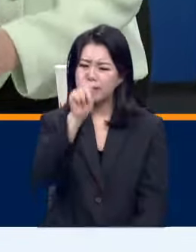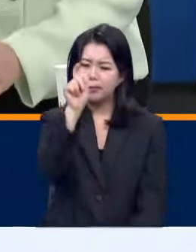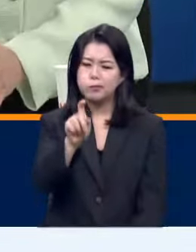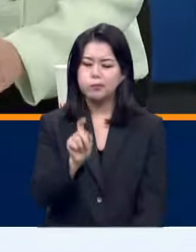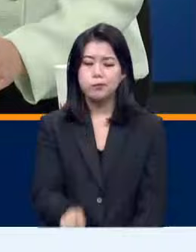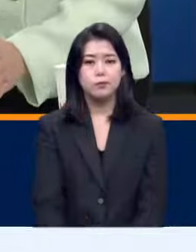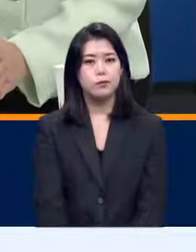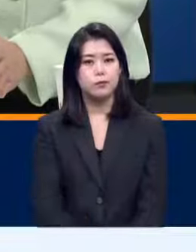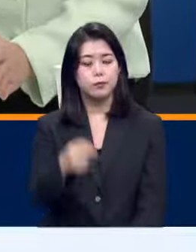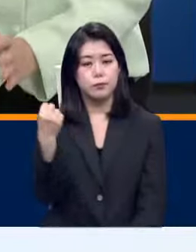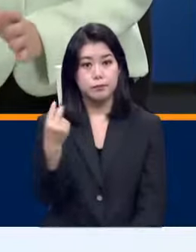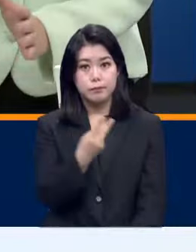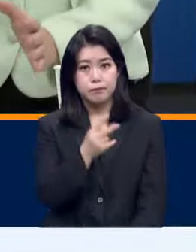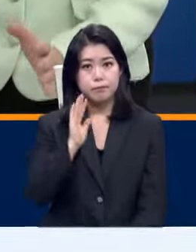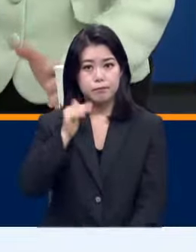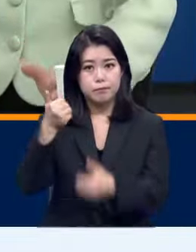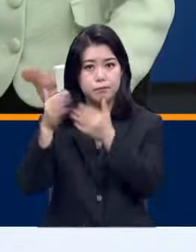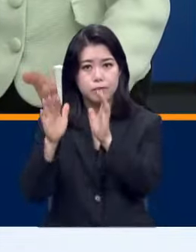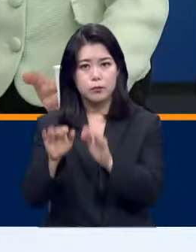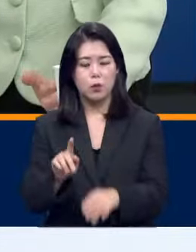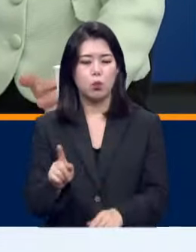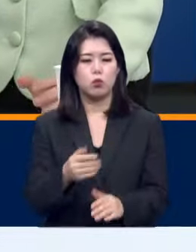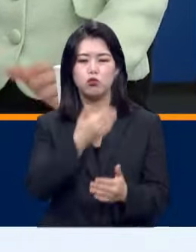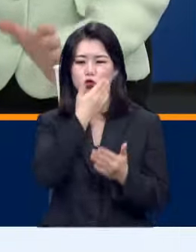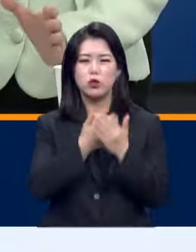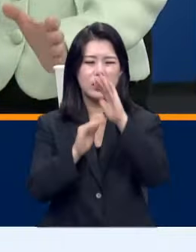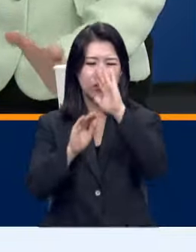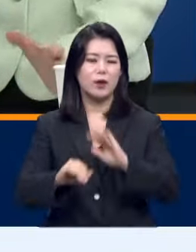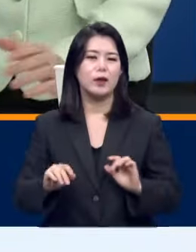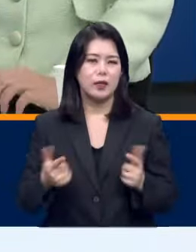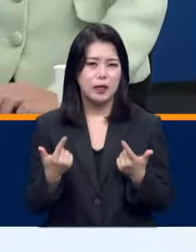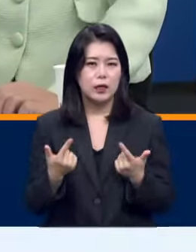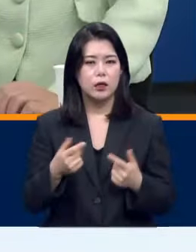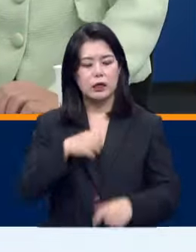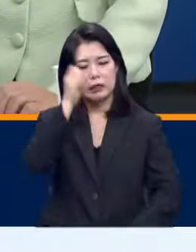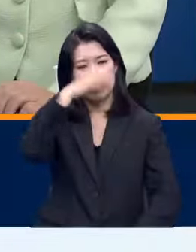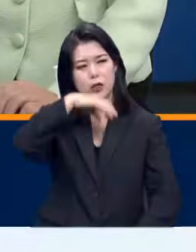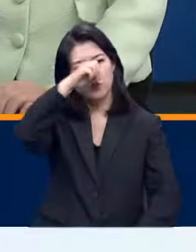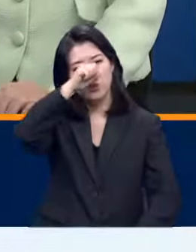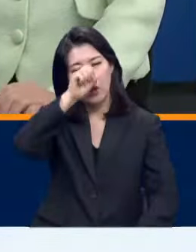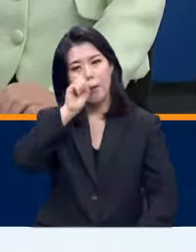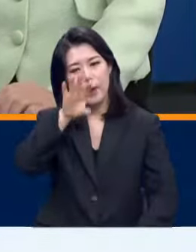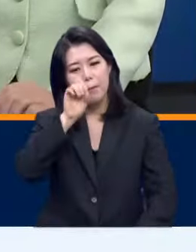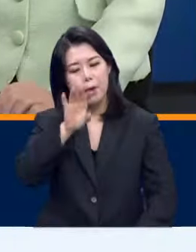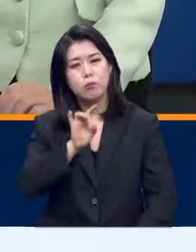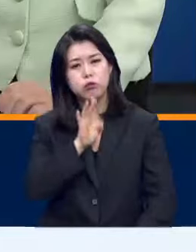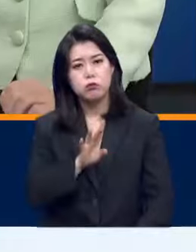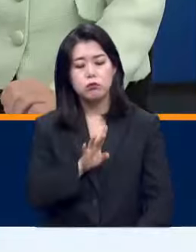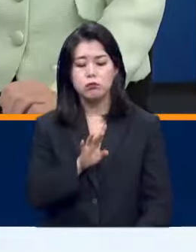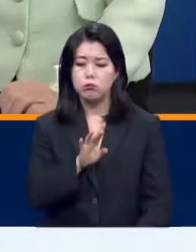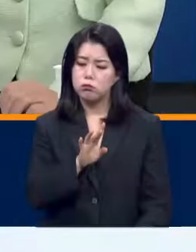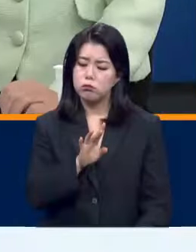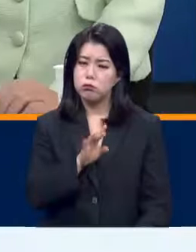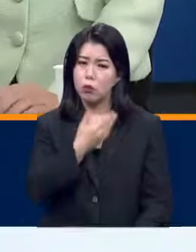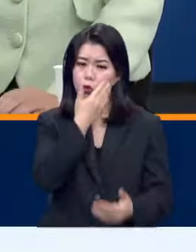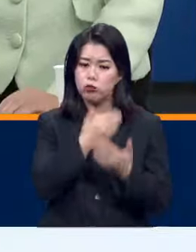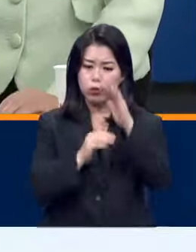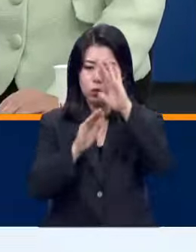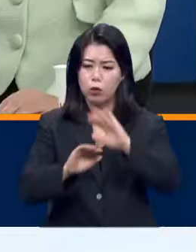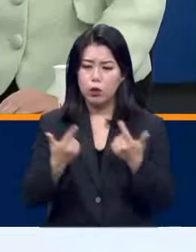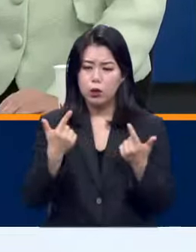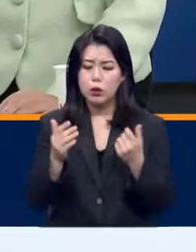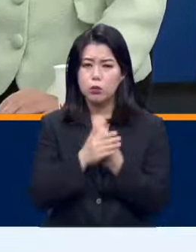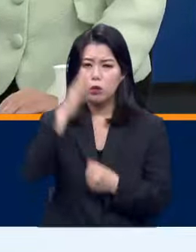게다가 지금 대통령 실에서는 뭐 중요한 내용이 아니었고 그래서 좋게 이야기해 준 것 뿐이다라고 하는데 중요한 내용이 아니어서 기억에